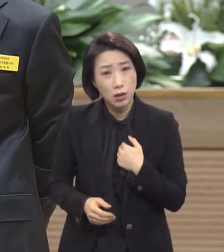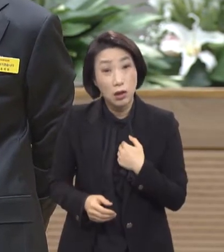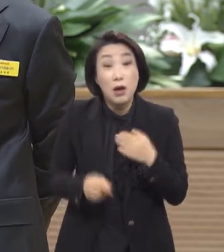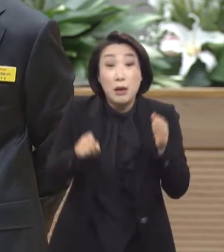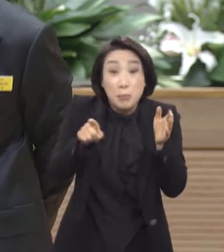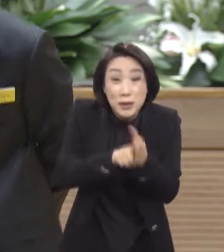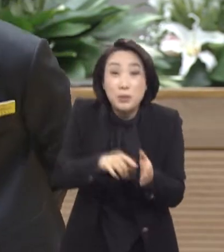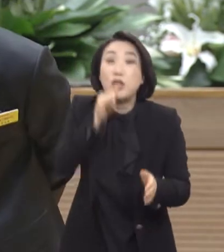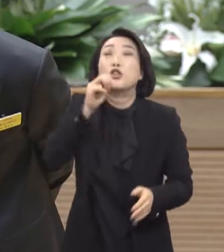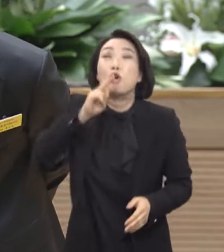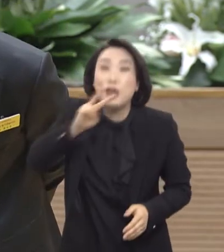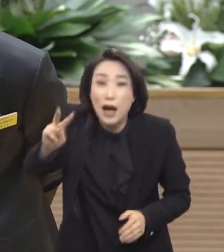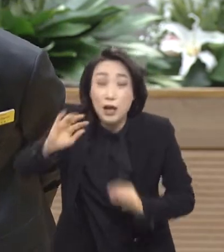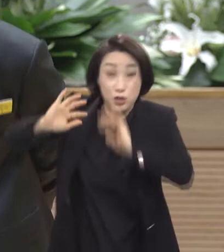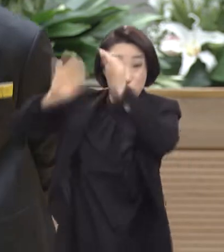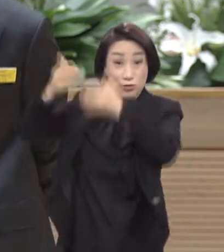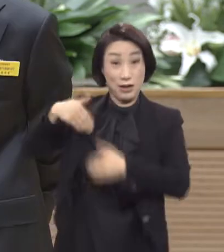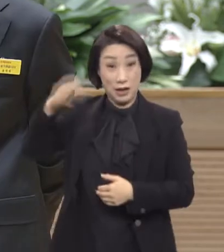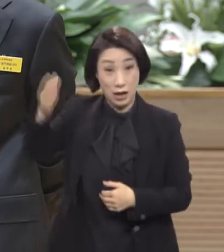믿음 있어야 가지.